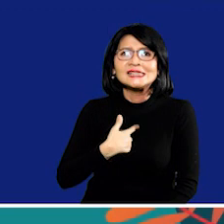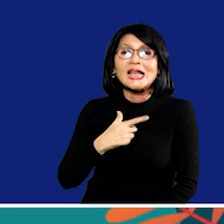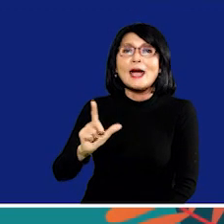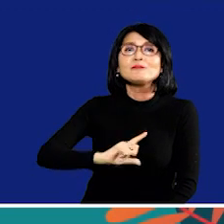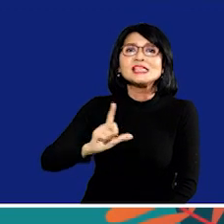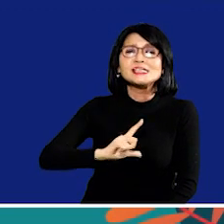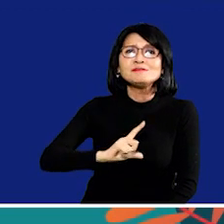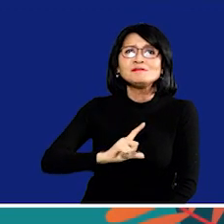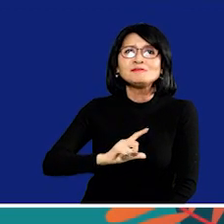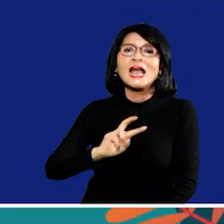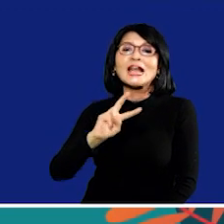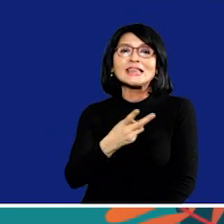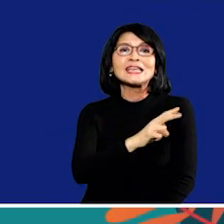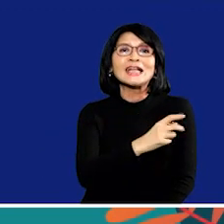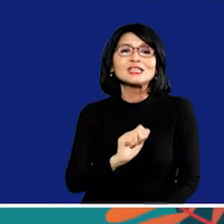Pak.